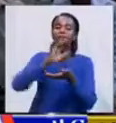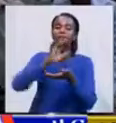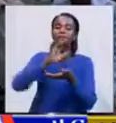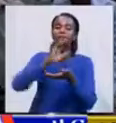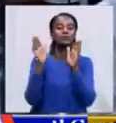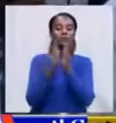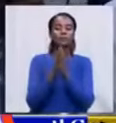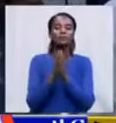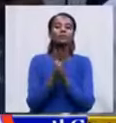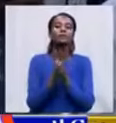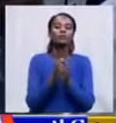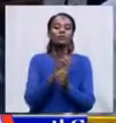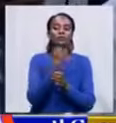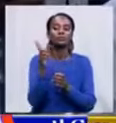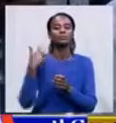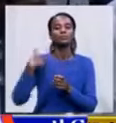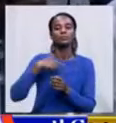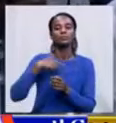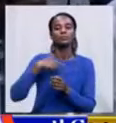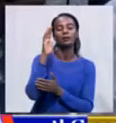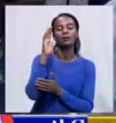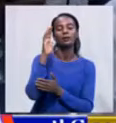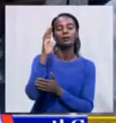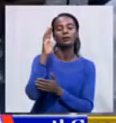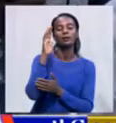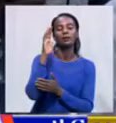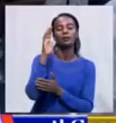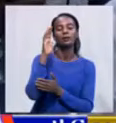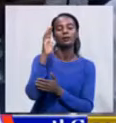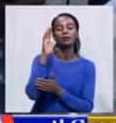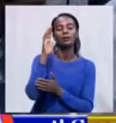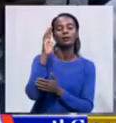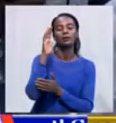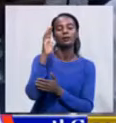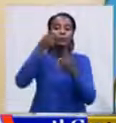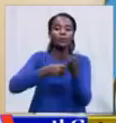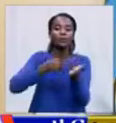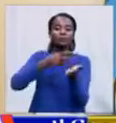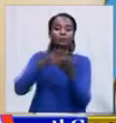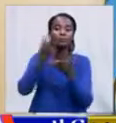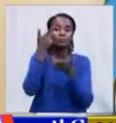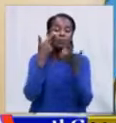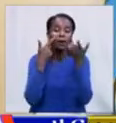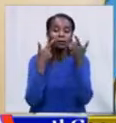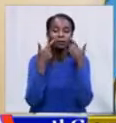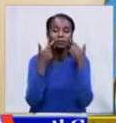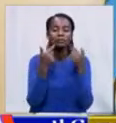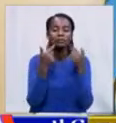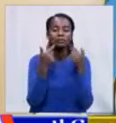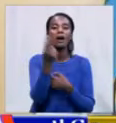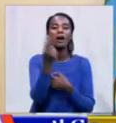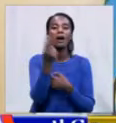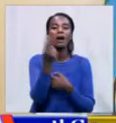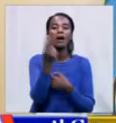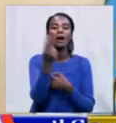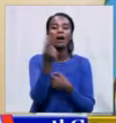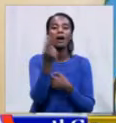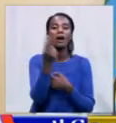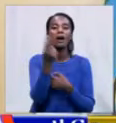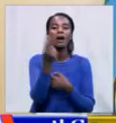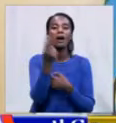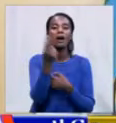ነው ከነሱም ከኛም አላህ ያነሳልናል። በኋላ ላይ ዋጋ መክፈሉና ማልቀሱ አይበጅም።